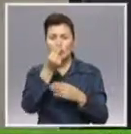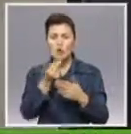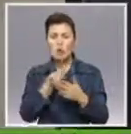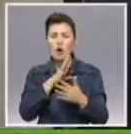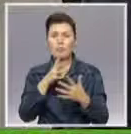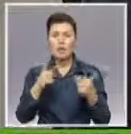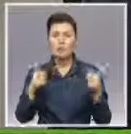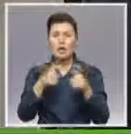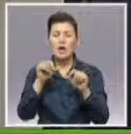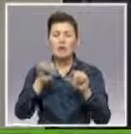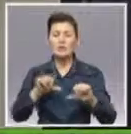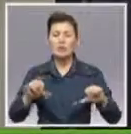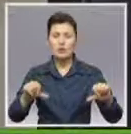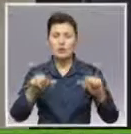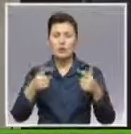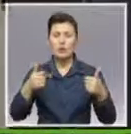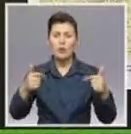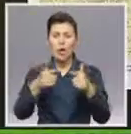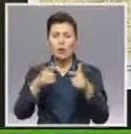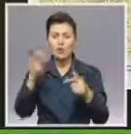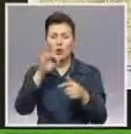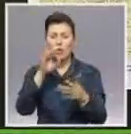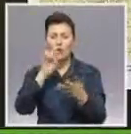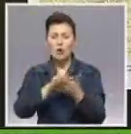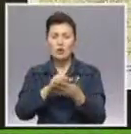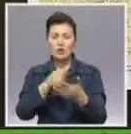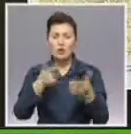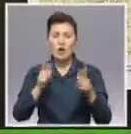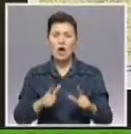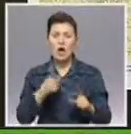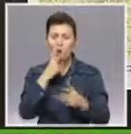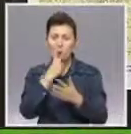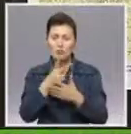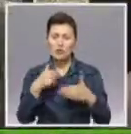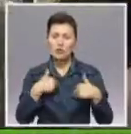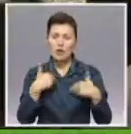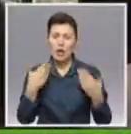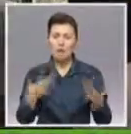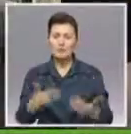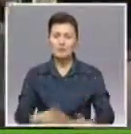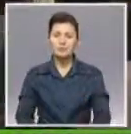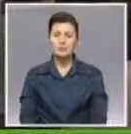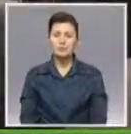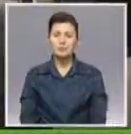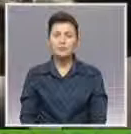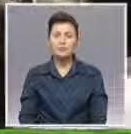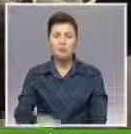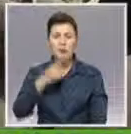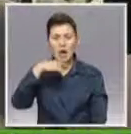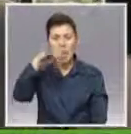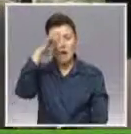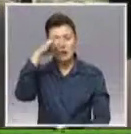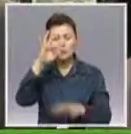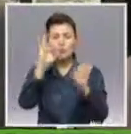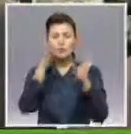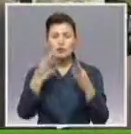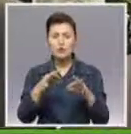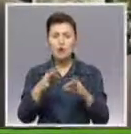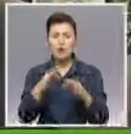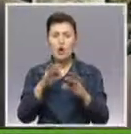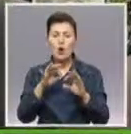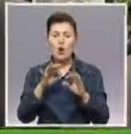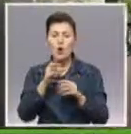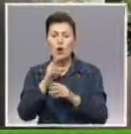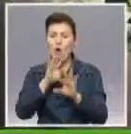одағының ұйымдастыру комитеті құрылғандығы жөніндегі құжаттардың түпнұсқасы ұсынылған. Қазақстанның өнерін бейнелеу